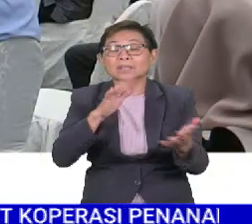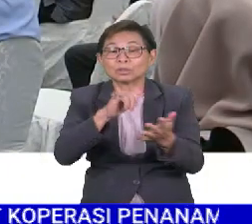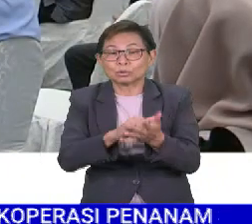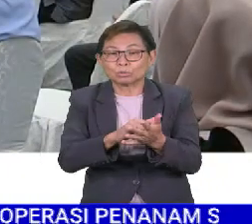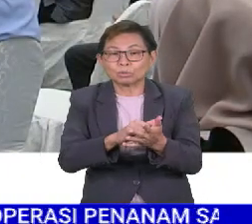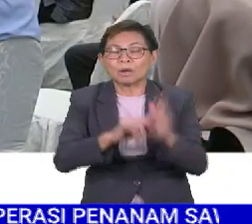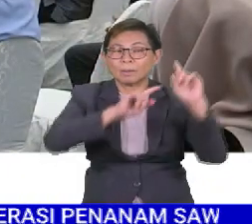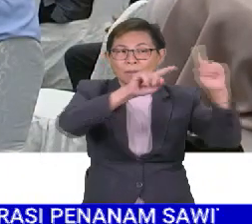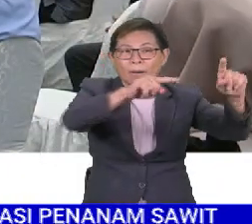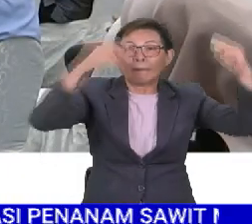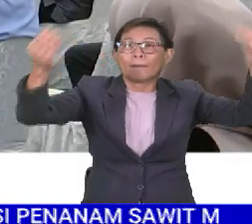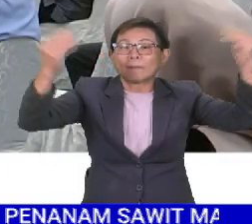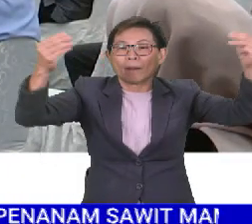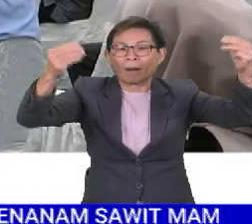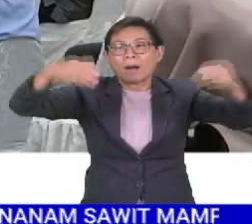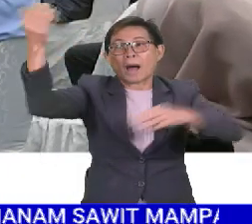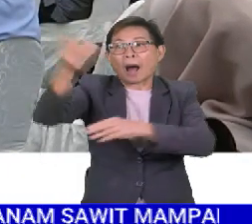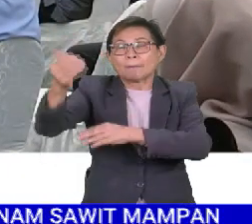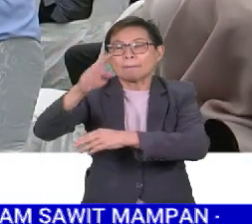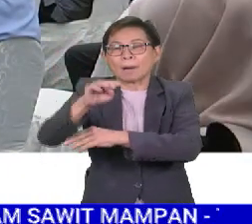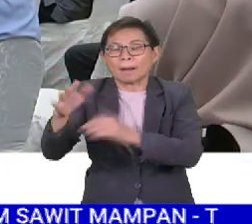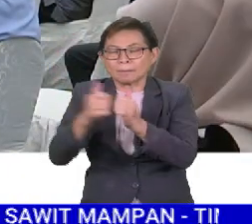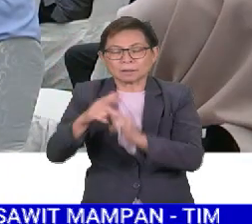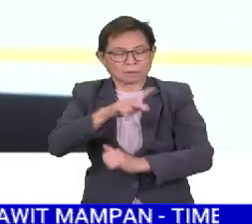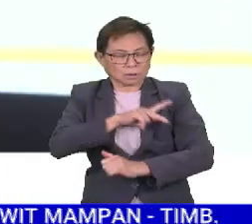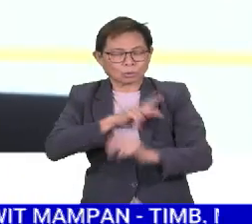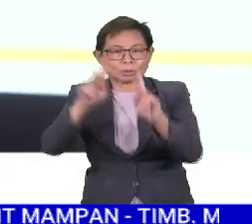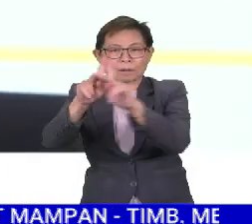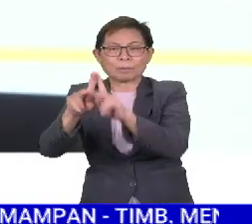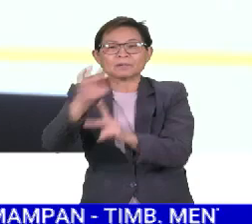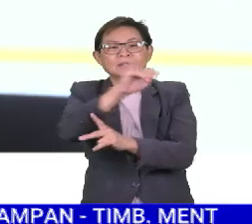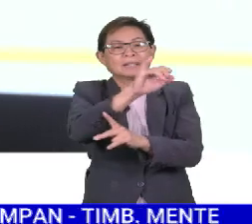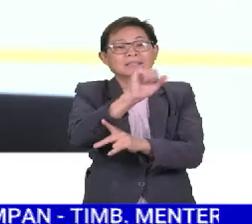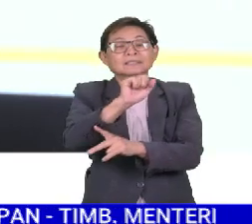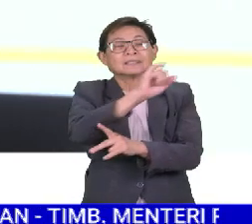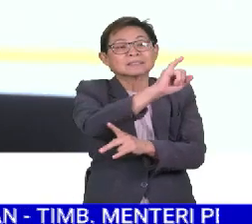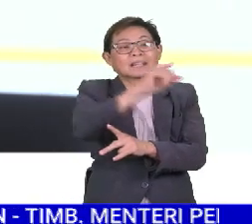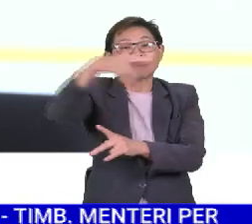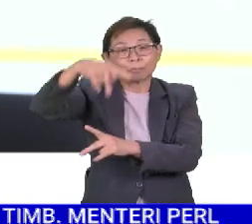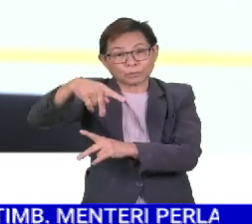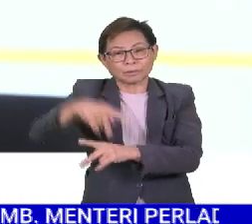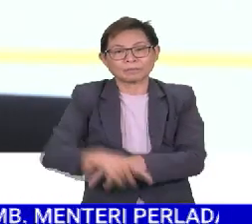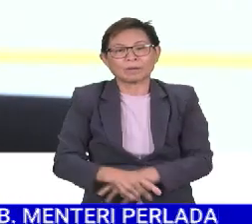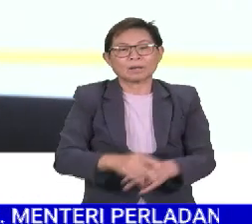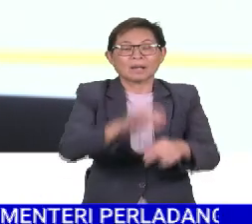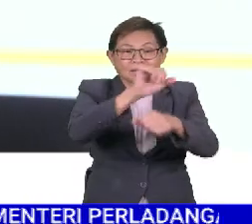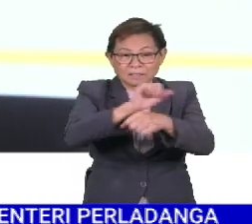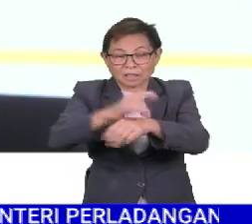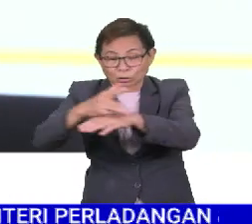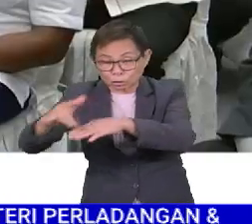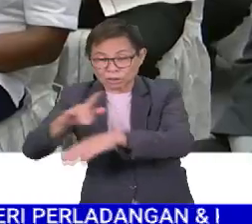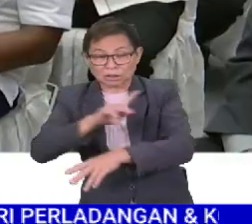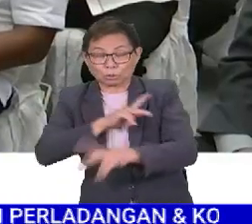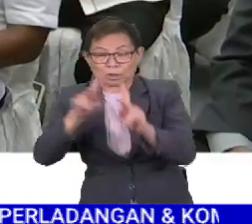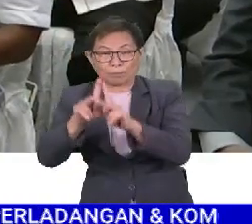selepas menghadiri majelis amanat Putri pengisian jawatan ke tukang hijau